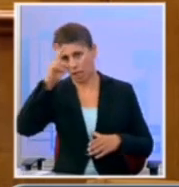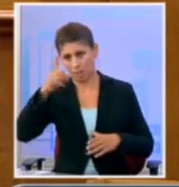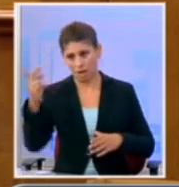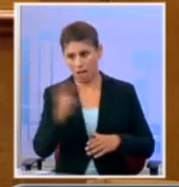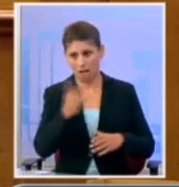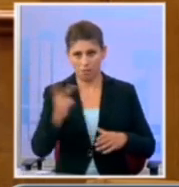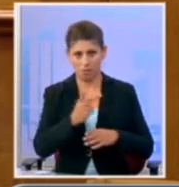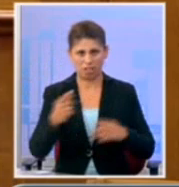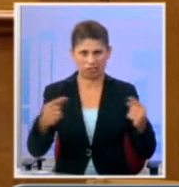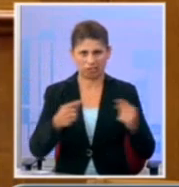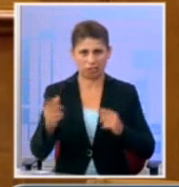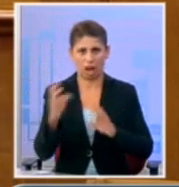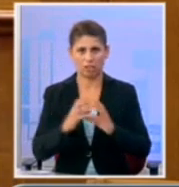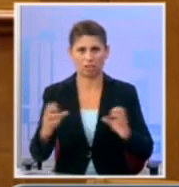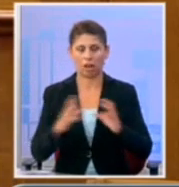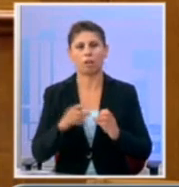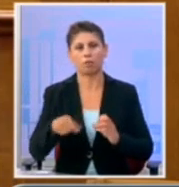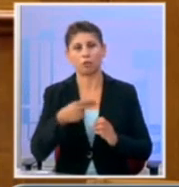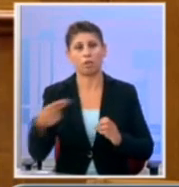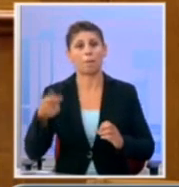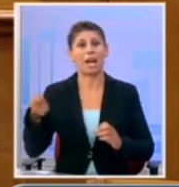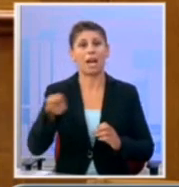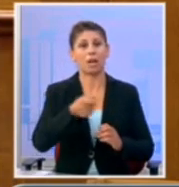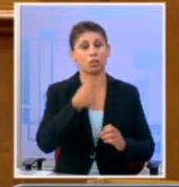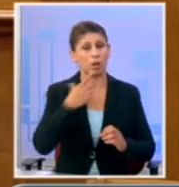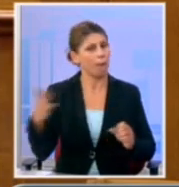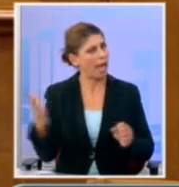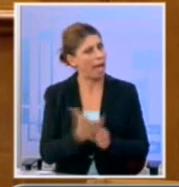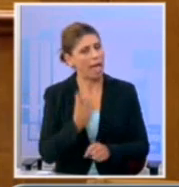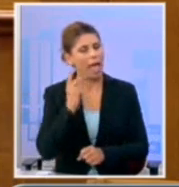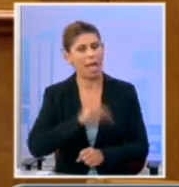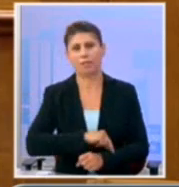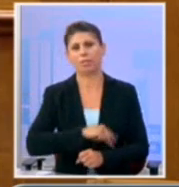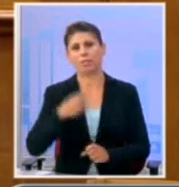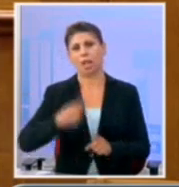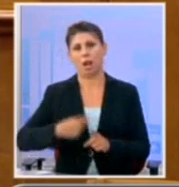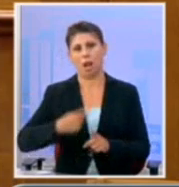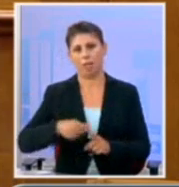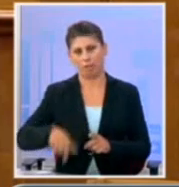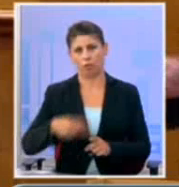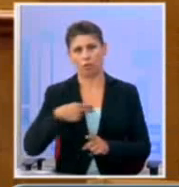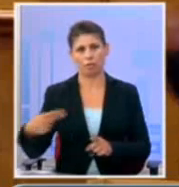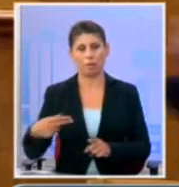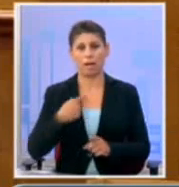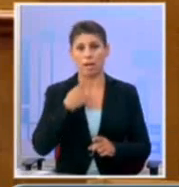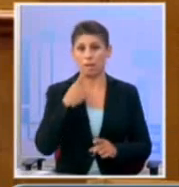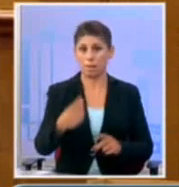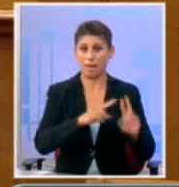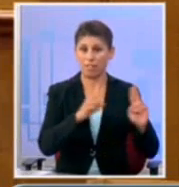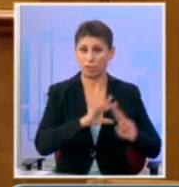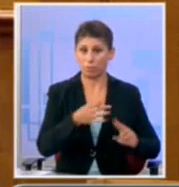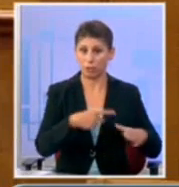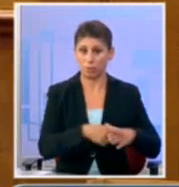Όλοι οι άνθρωποι συζητάνε για αυτό το θέμα, ότι το έχει κερδίσει η Ελλάδα. Το Δουνουτού λέει ότι εγώ δεν μπαίνω αν δεν